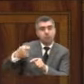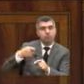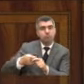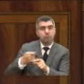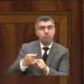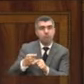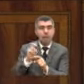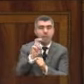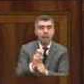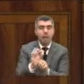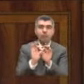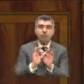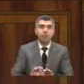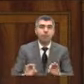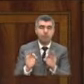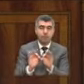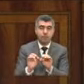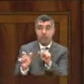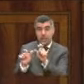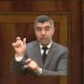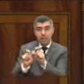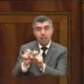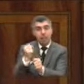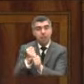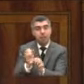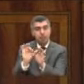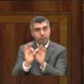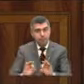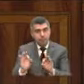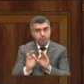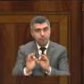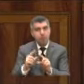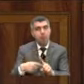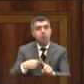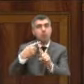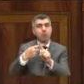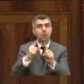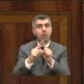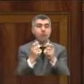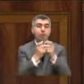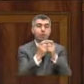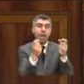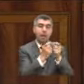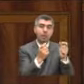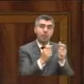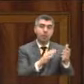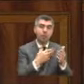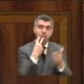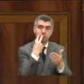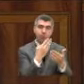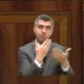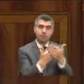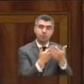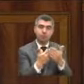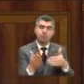ديالها. من غير هذوك اللي ما لاقينش ما ياكلوا، كاينين هذوك المقاولات اللي الاف المقاولات، وغادي تشوفوا جميعا على انه غادي